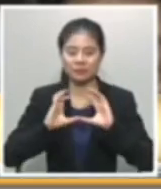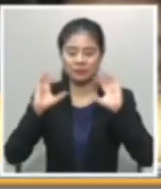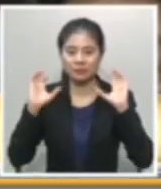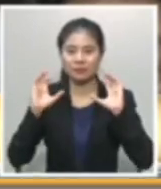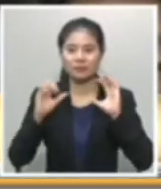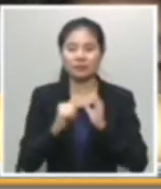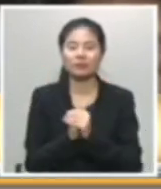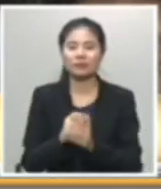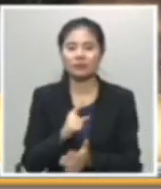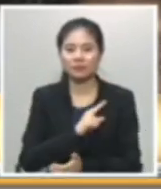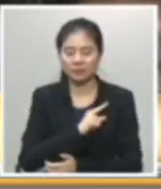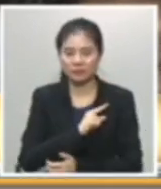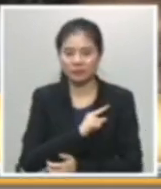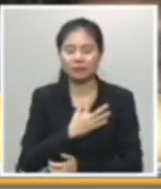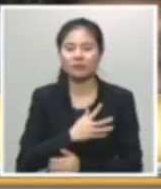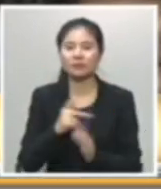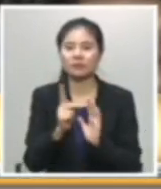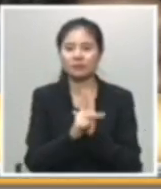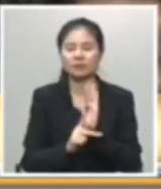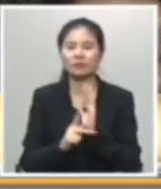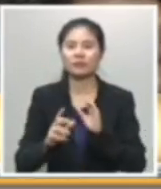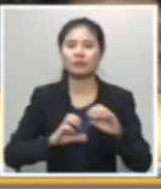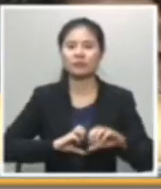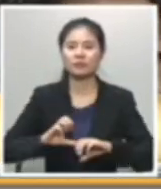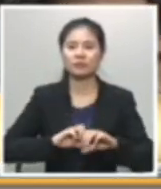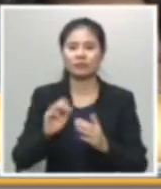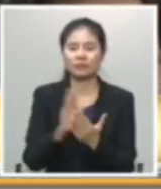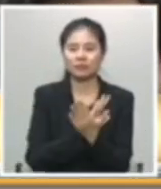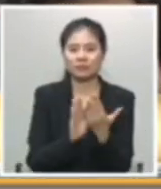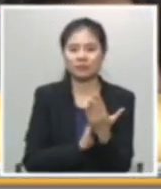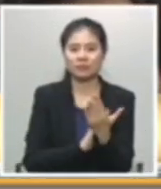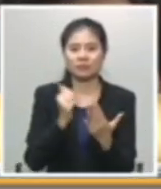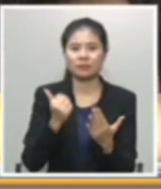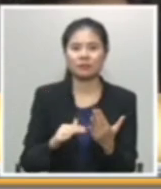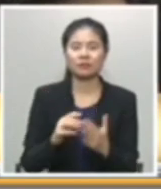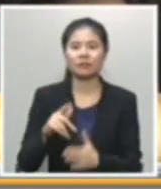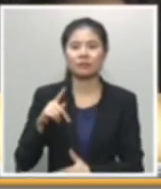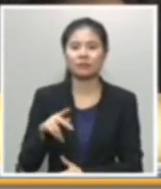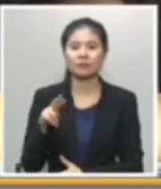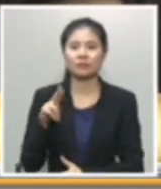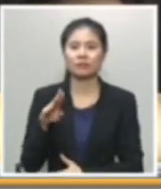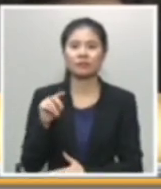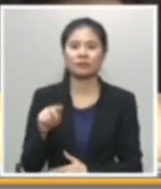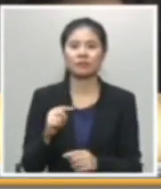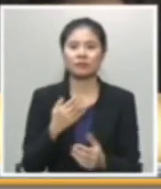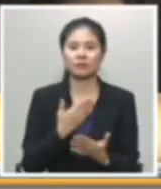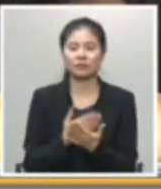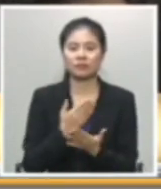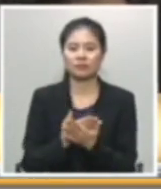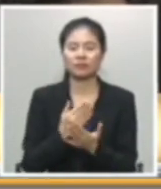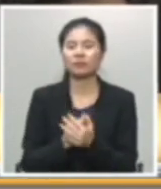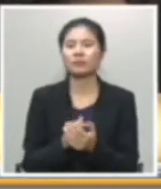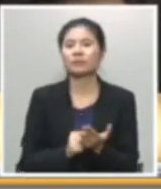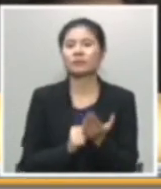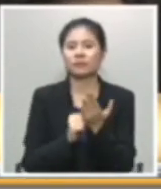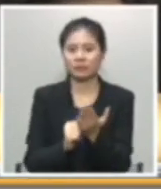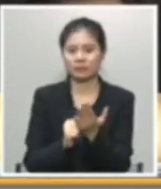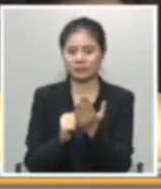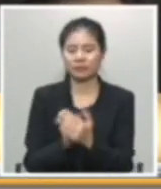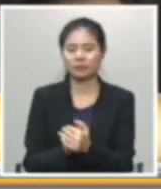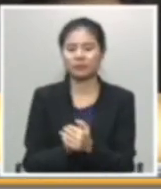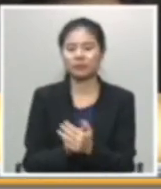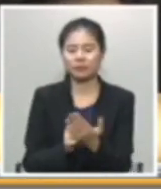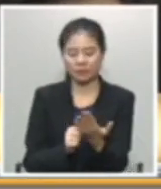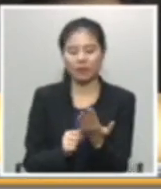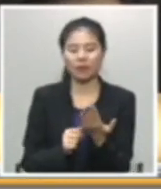กฎหมายยังไม่สามารถบริหารประเทศได้แต่กลับไปจัดทำพ.ร.บ.งบประมาณ นะส่งมาให้ท่านท่านก็รับมาให้พวกเ